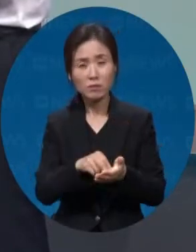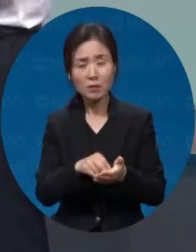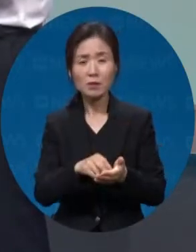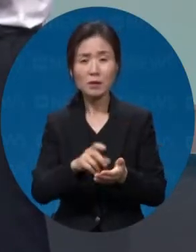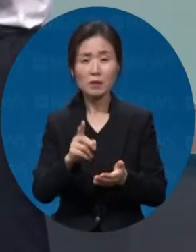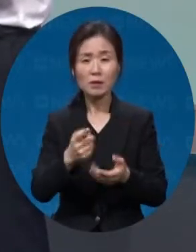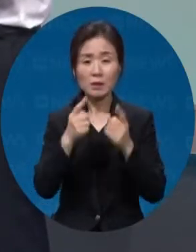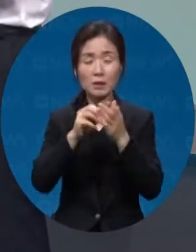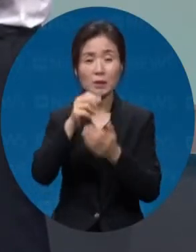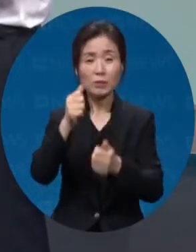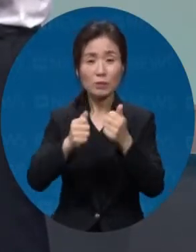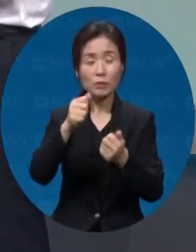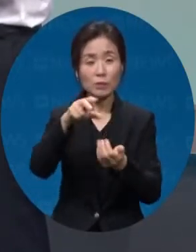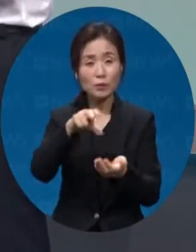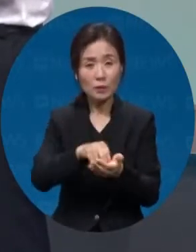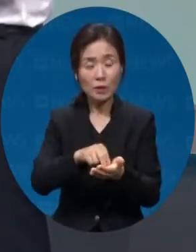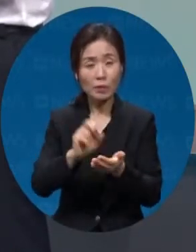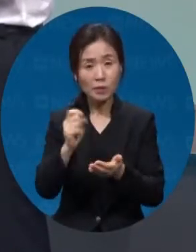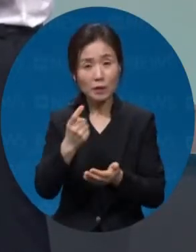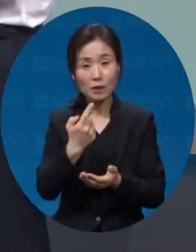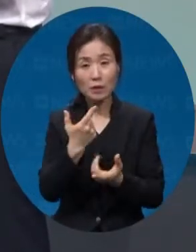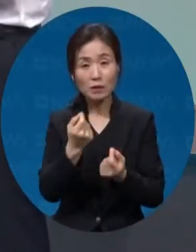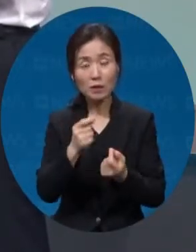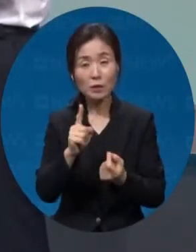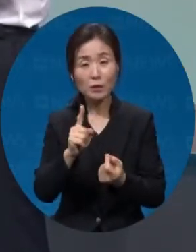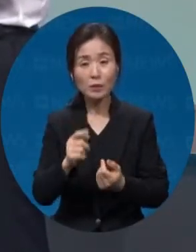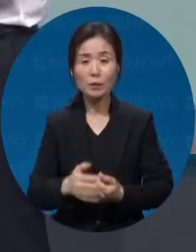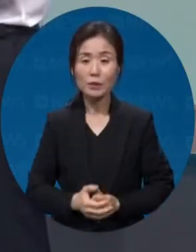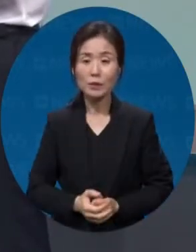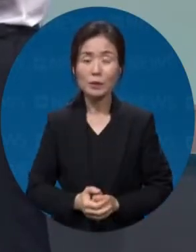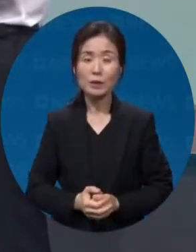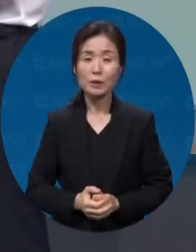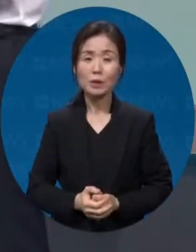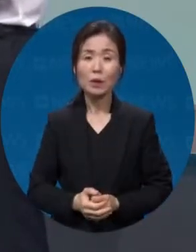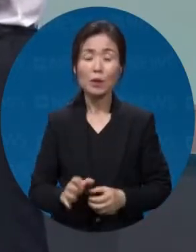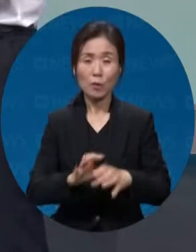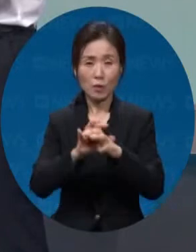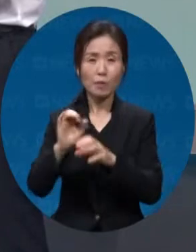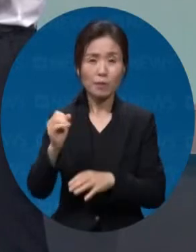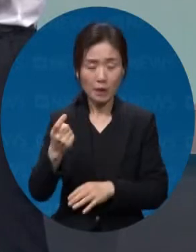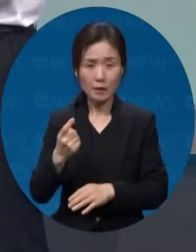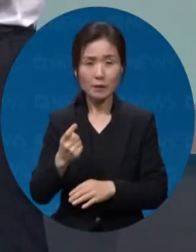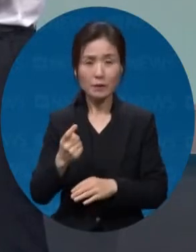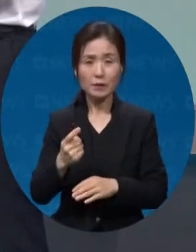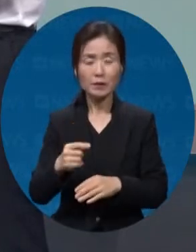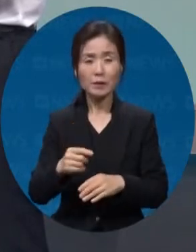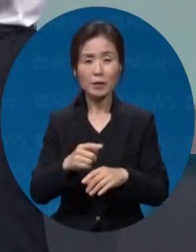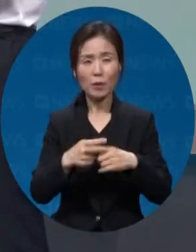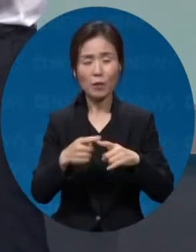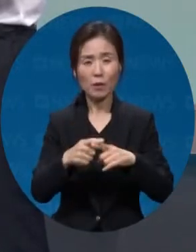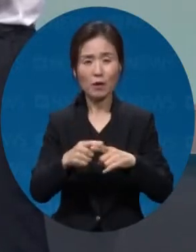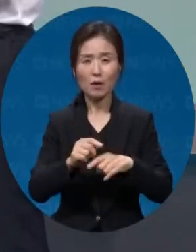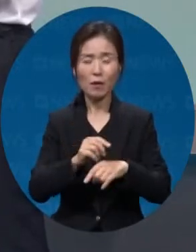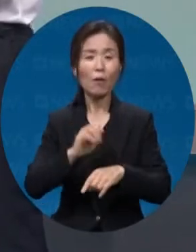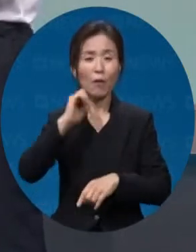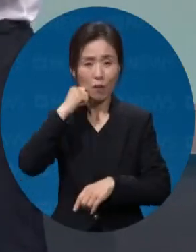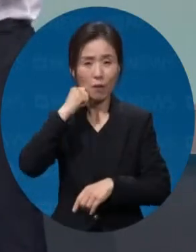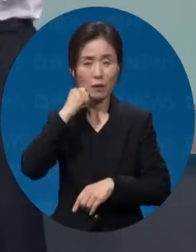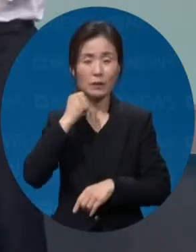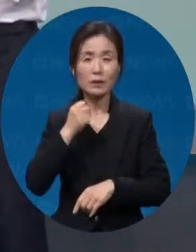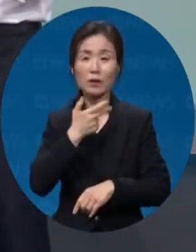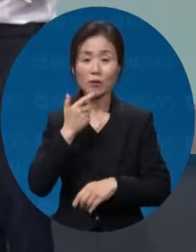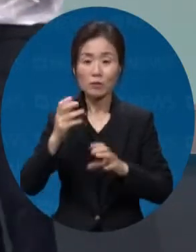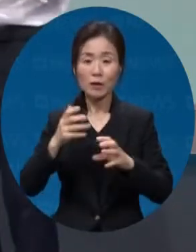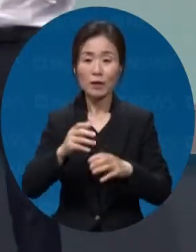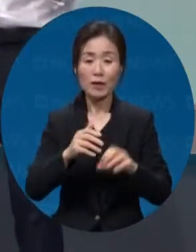때문에 좀 이런 얘기가 나오는 것 같은데 좀 어떤 내용 4 말씀하신것처럼 코롤라 사태로 제대로 된 평가가 어려워 진 영국은 a 레벨